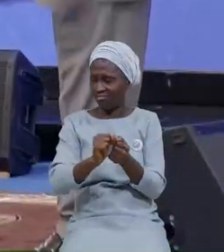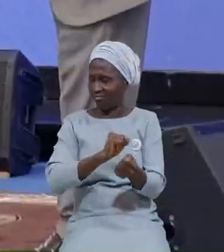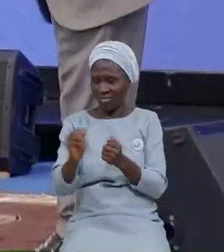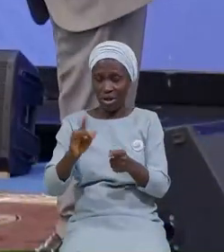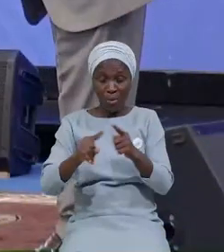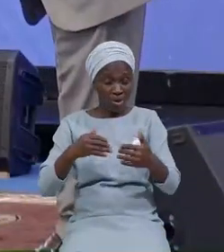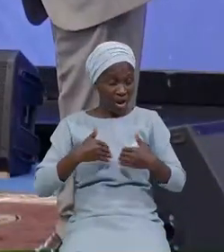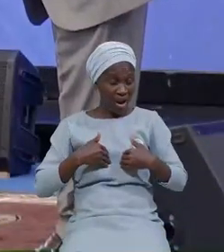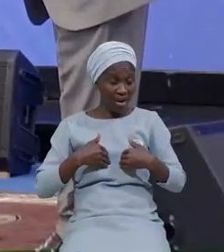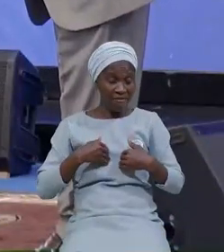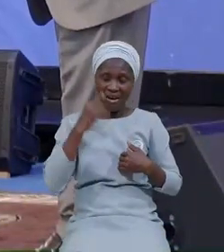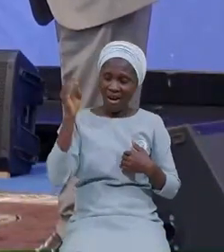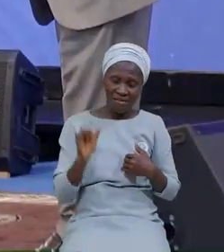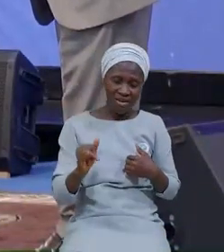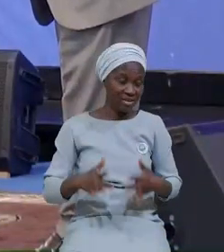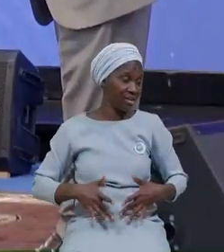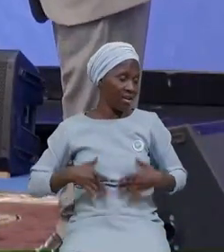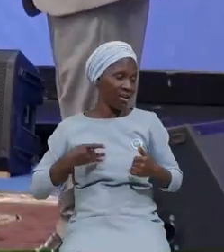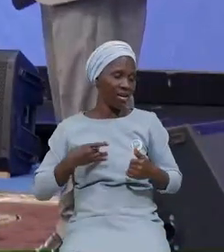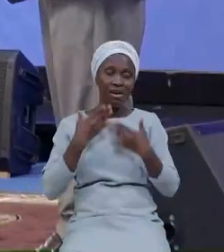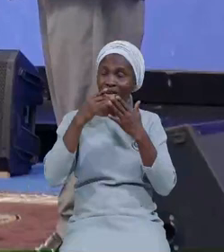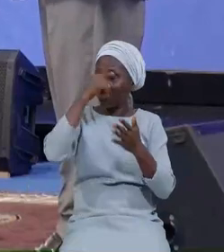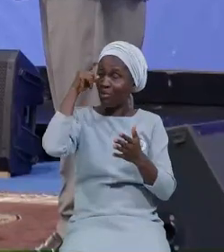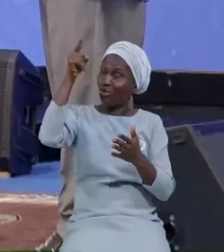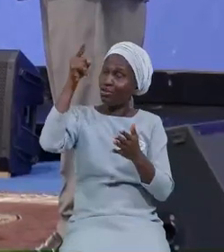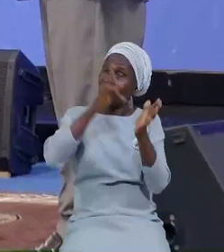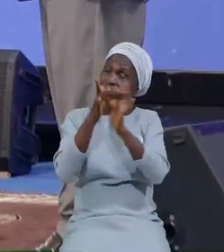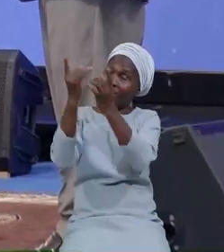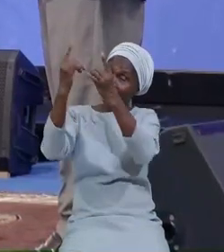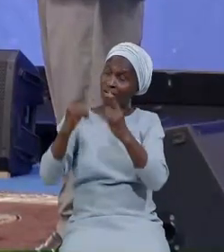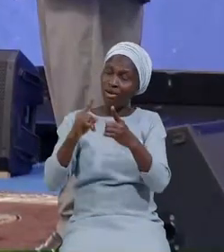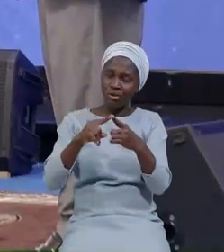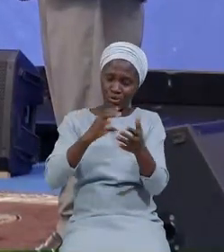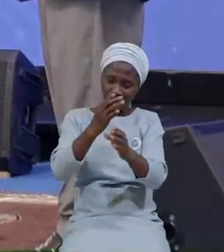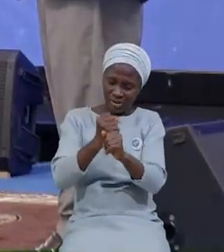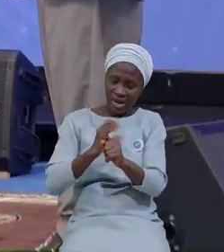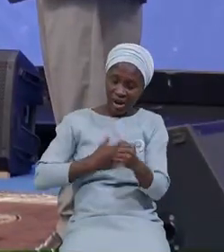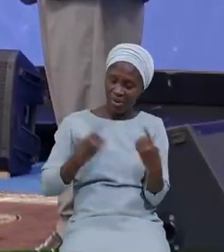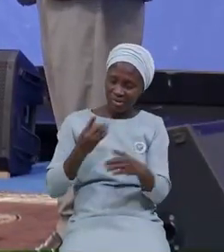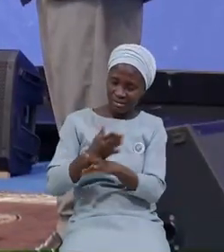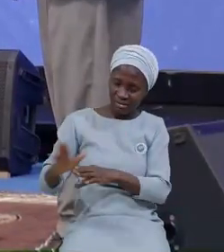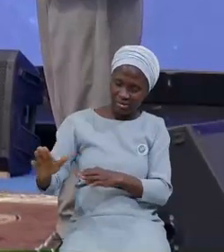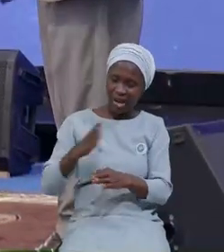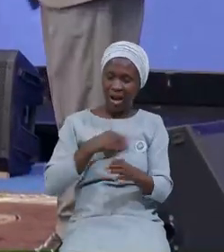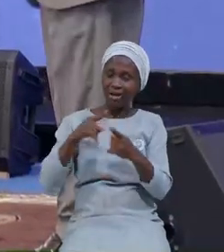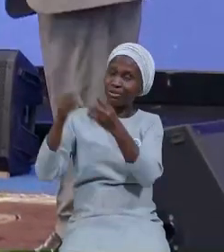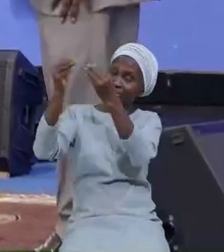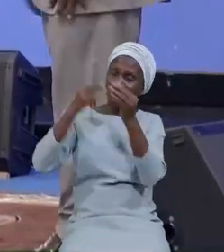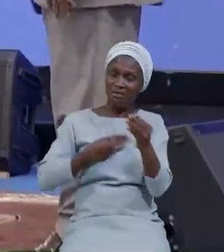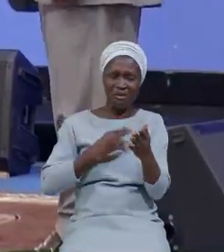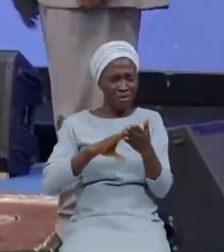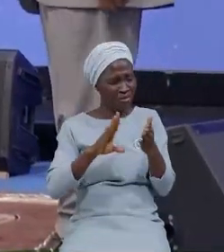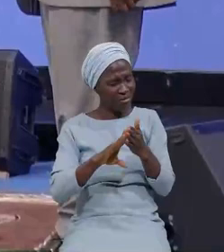amour parce que tu es venu ôter nos péchés et nous donner le pardon